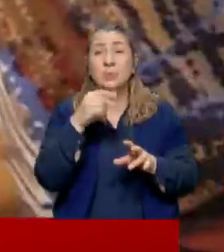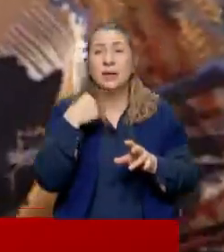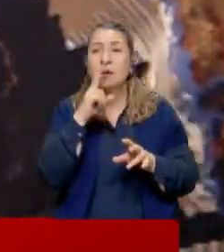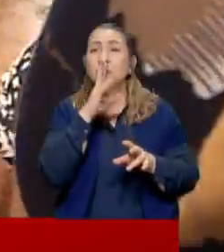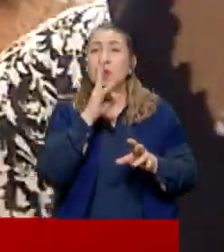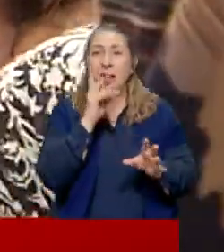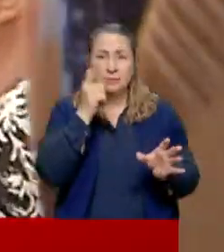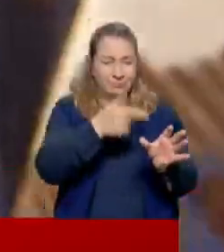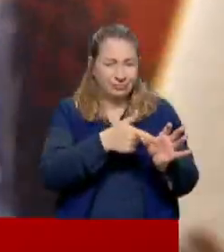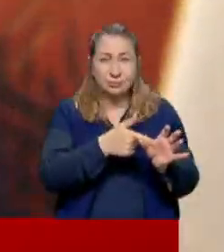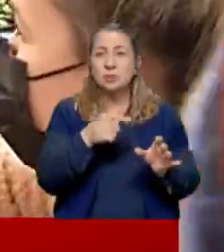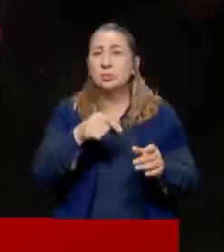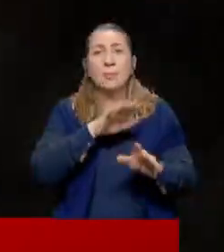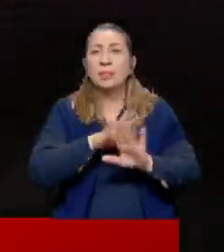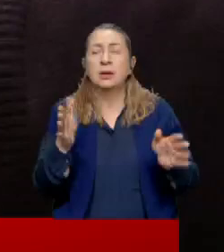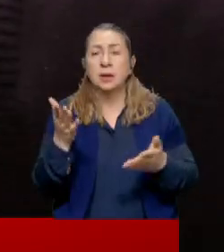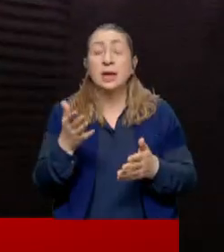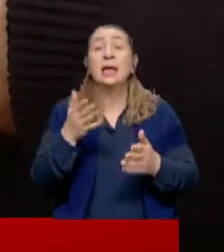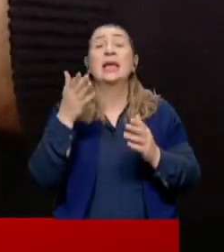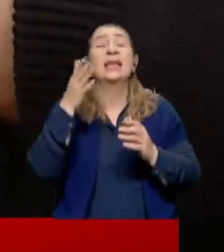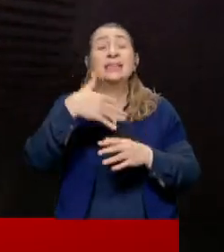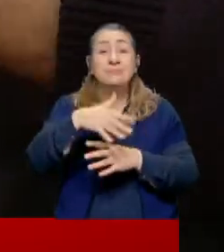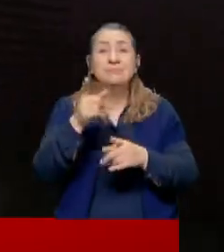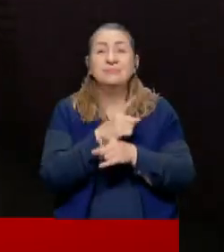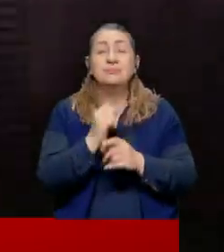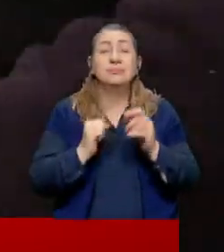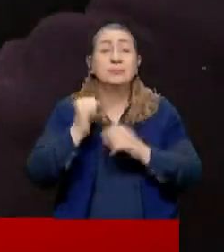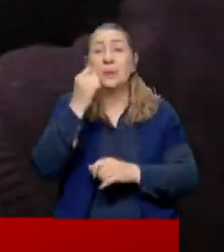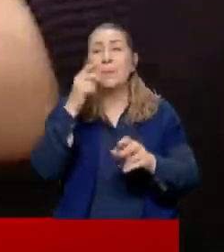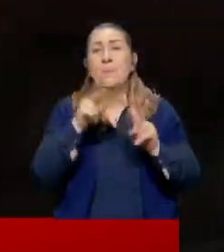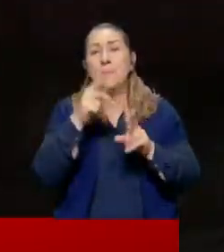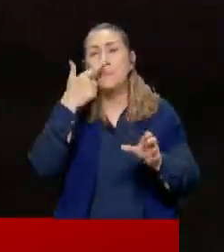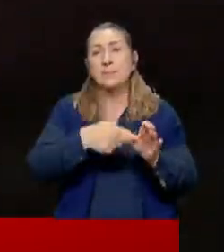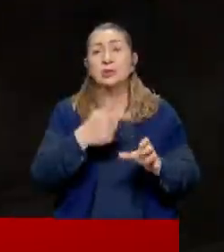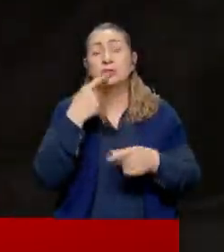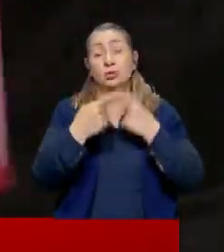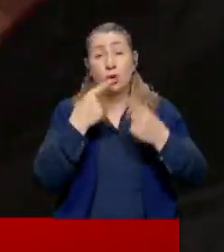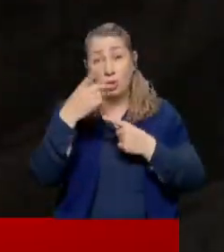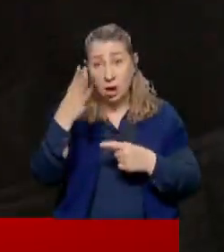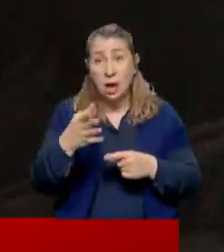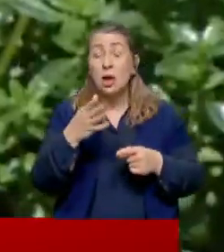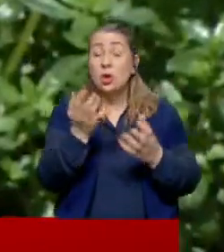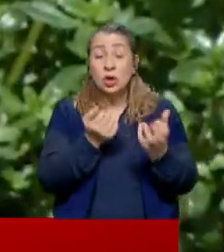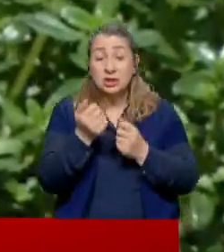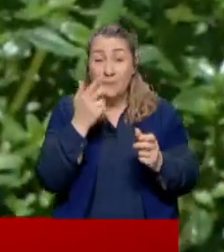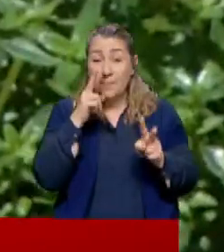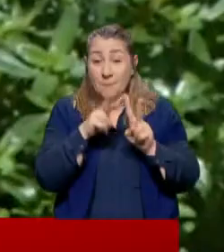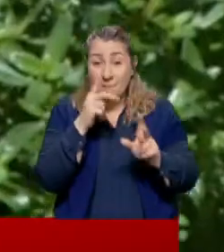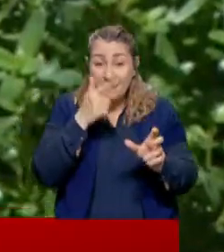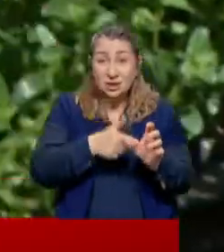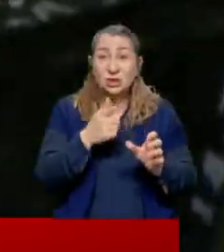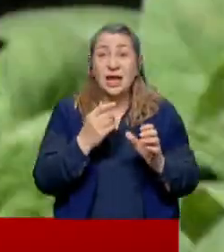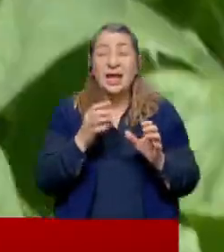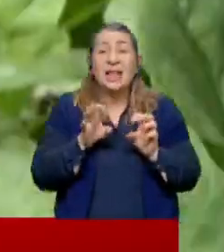22251 Çok yeşillikte ki artışın sebebi mazot ola çok seviliyor tüketici mazot artışından